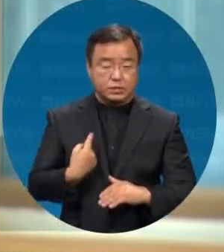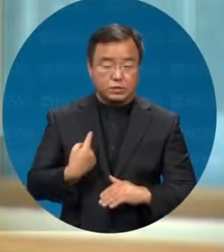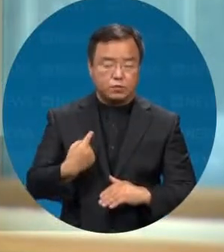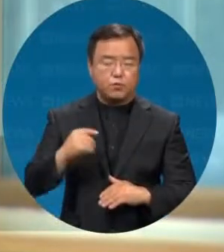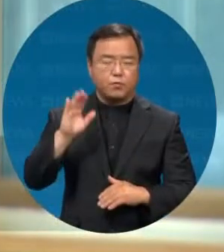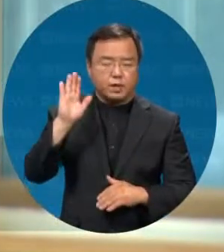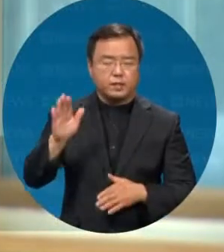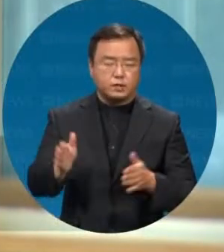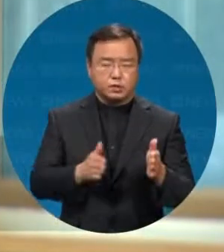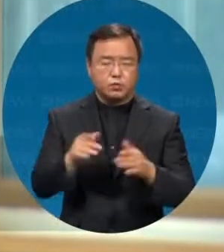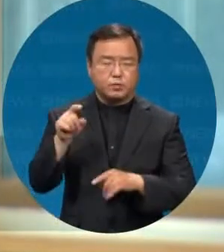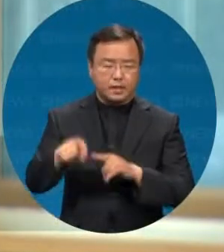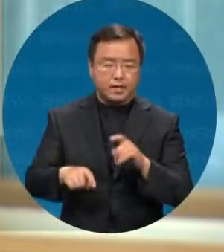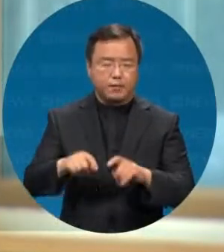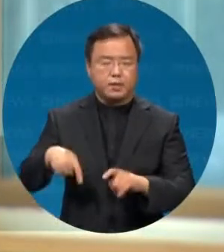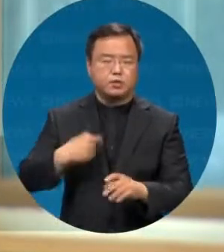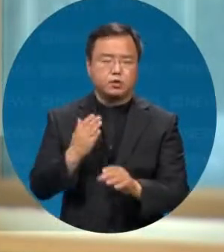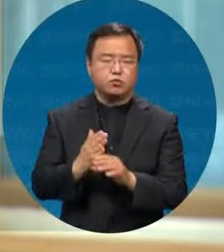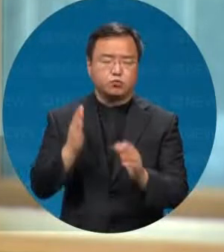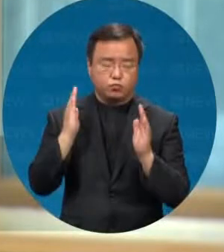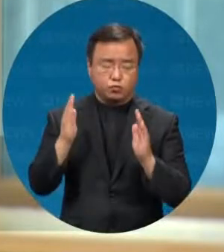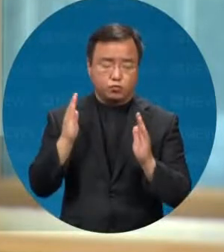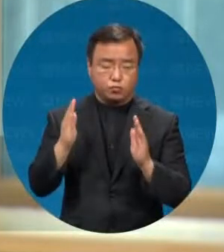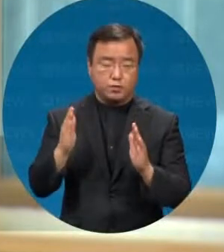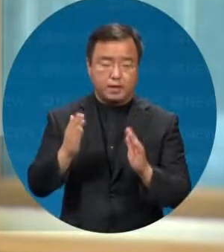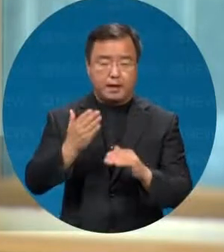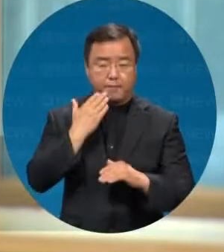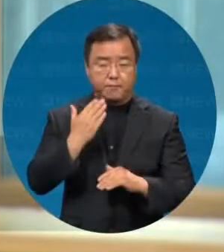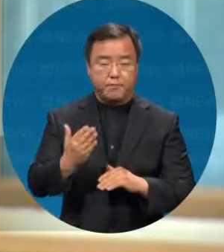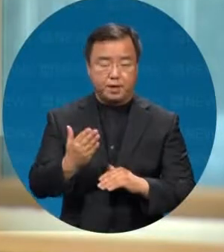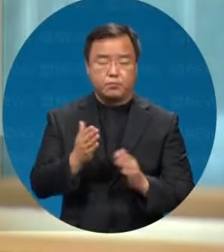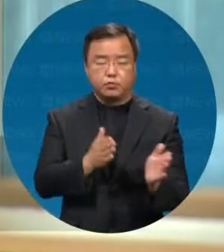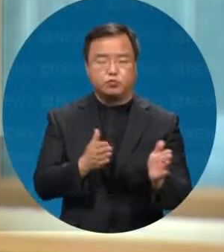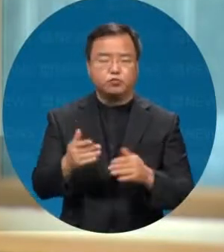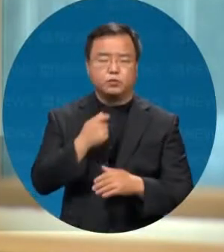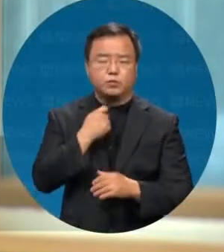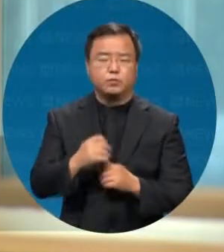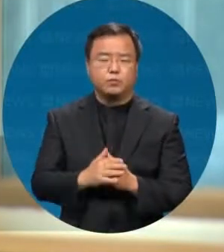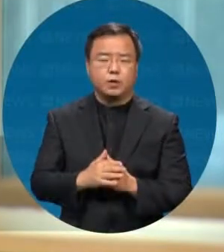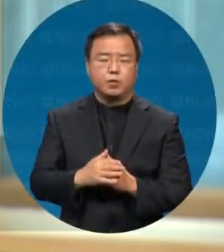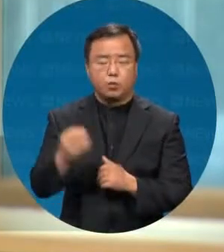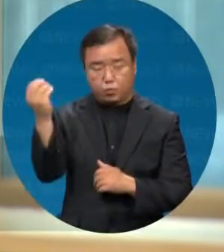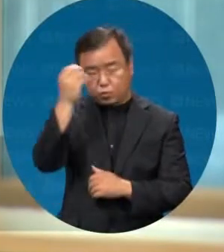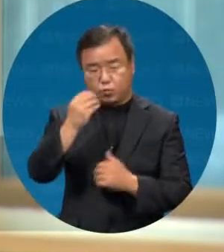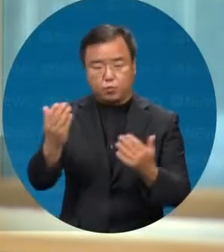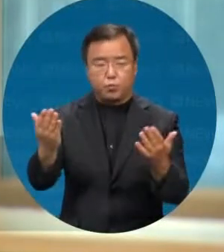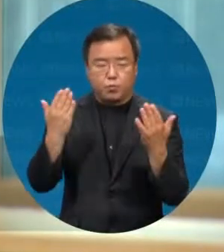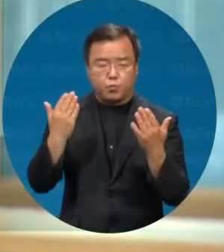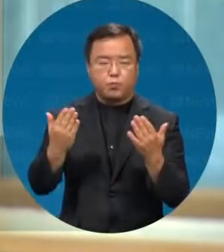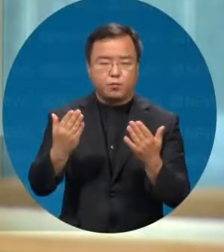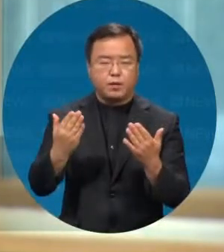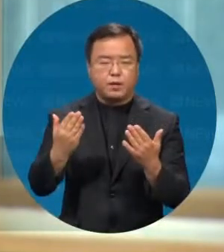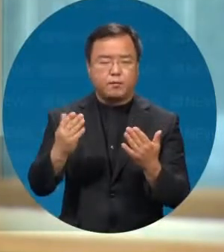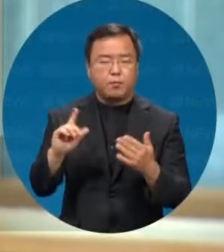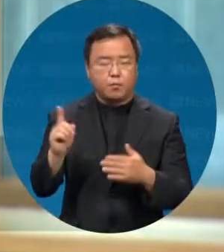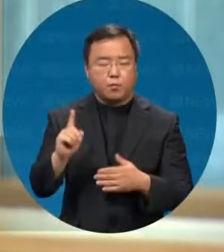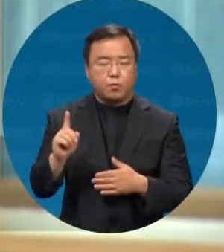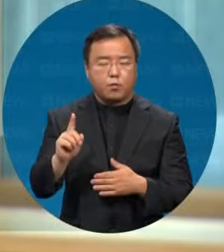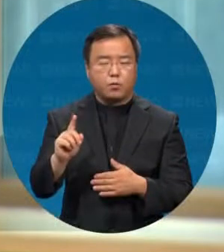나가는 자기주도형 이 학습을 할 수 있도록 해줄 거고요. 고등학교에는 아까 이야기하는 그